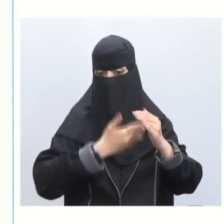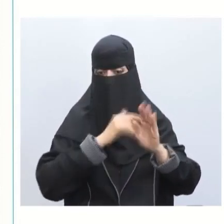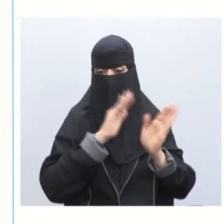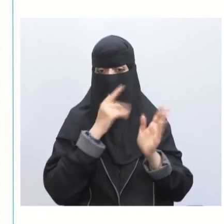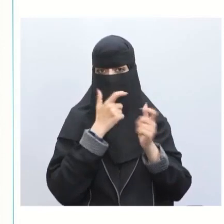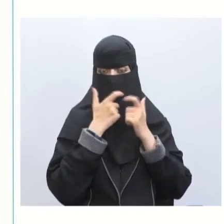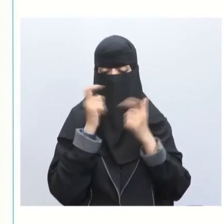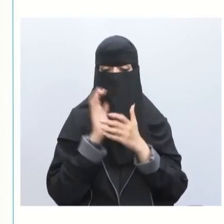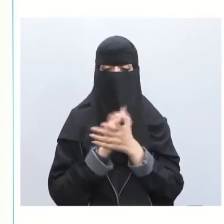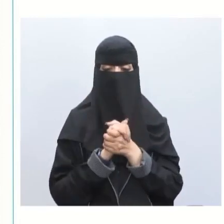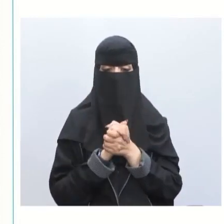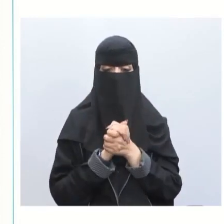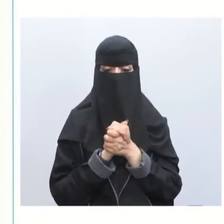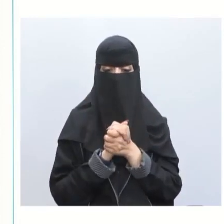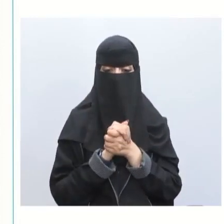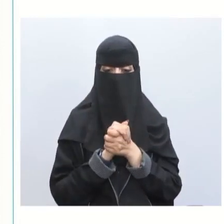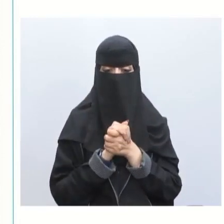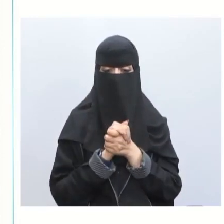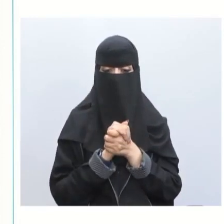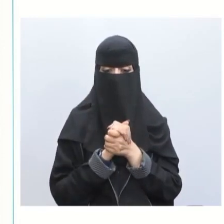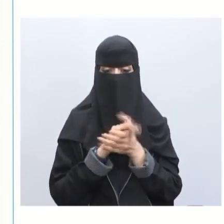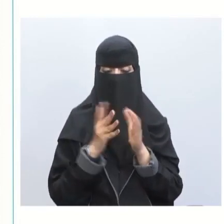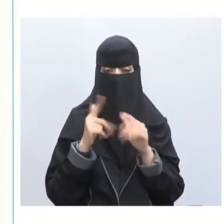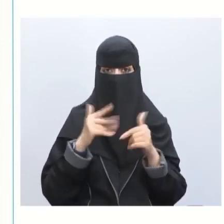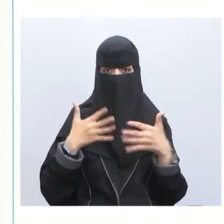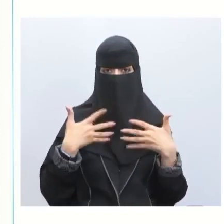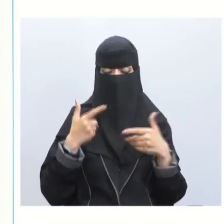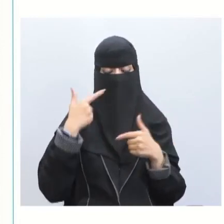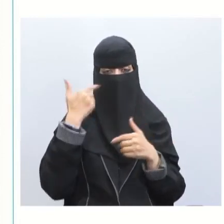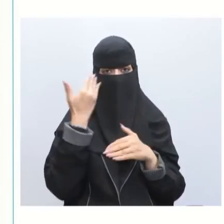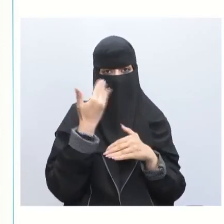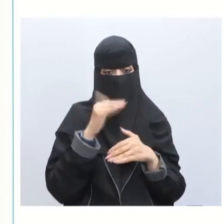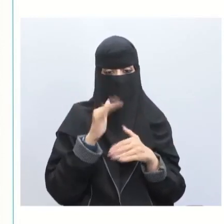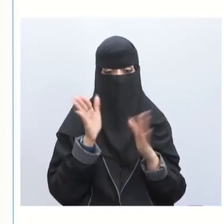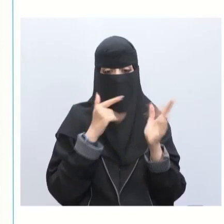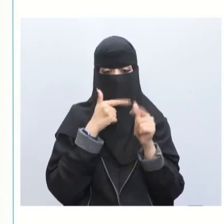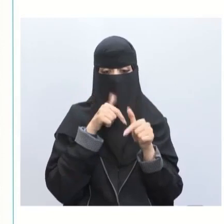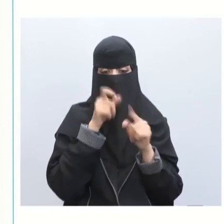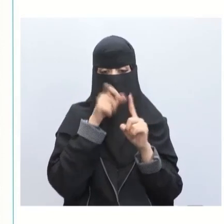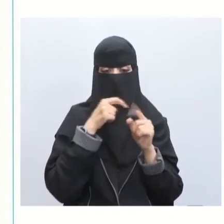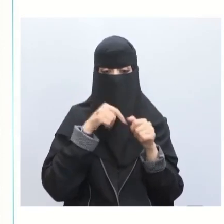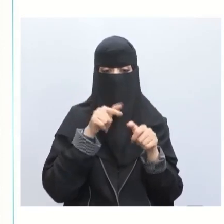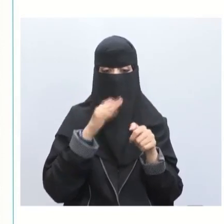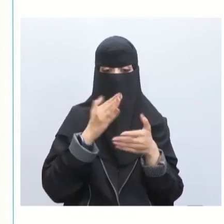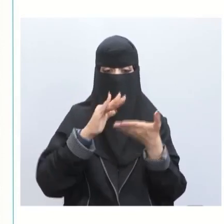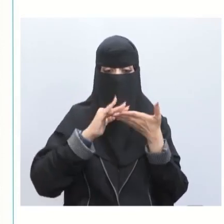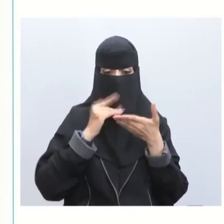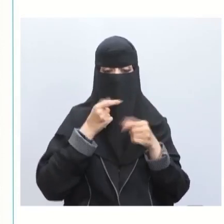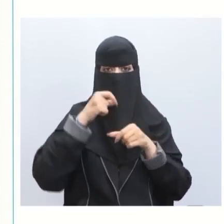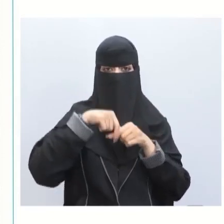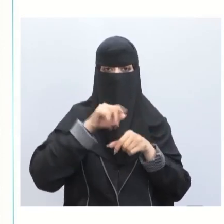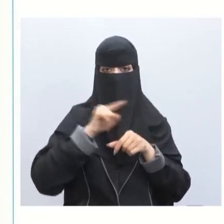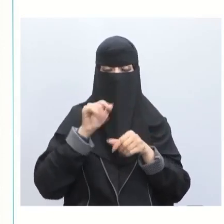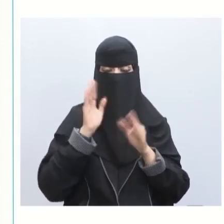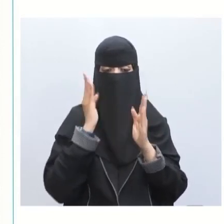لفت انتباه او التسليه وتجاهل المنشور المسيء